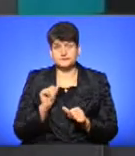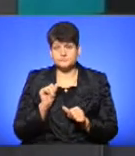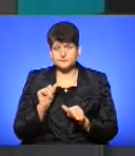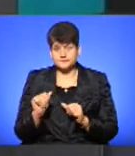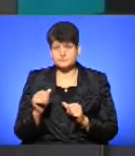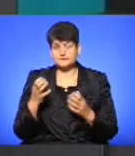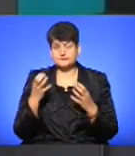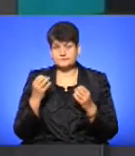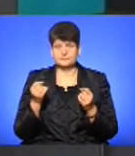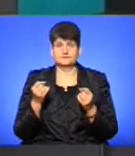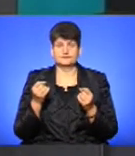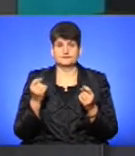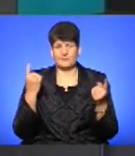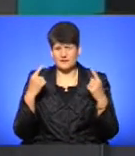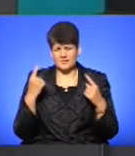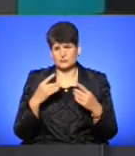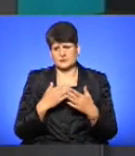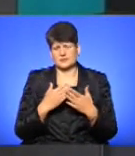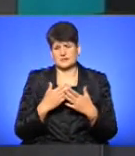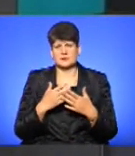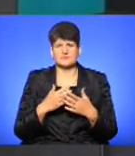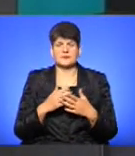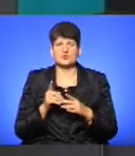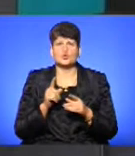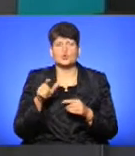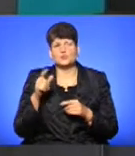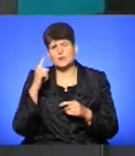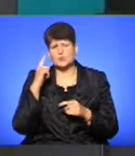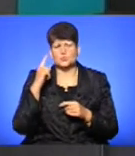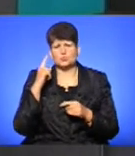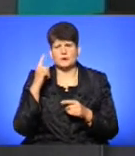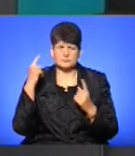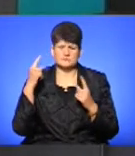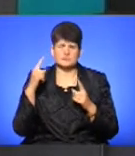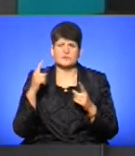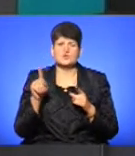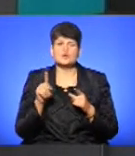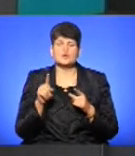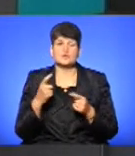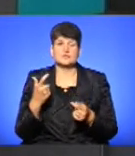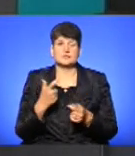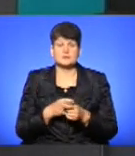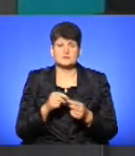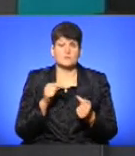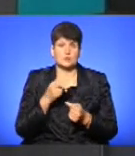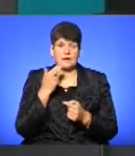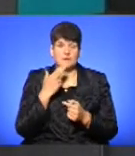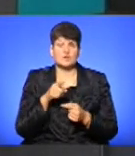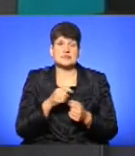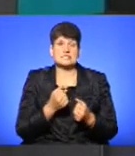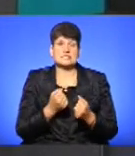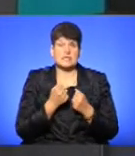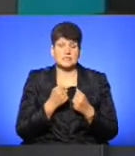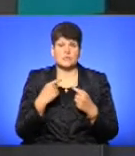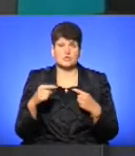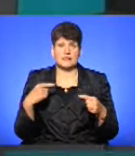ще, мабуть, те, що в багатьох випадках люди думають, що щепившись проти грипу, вони захищені проти